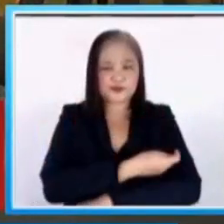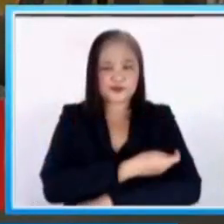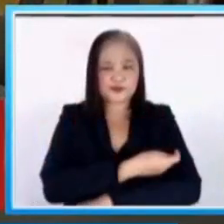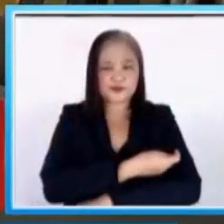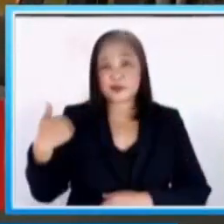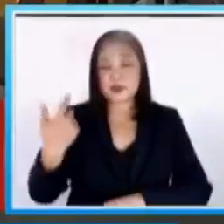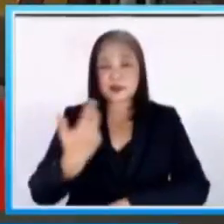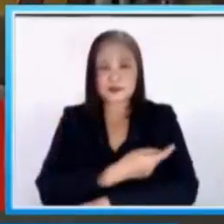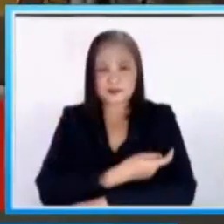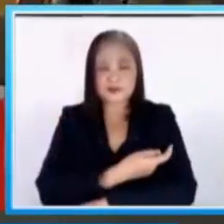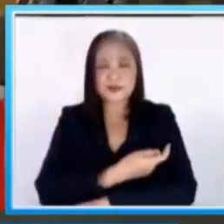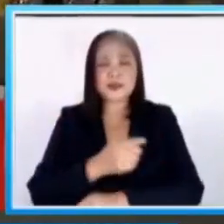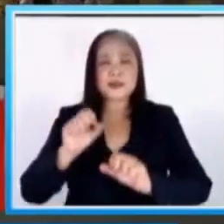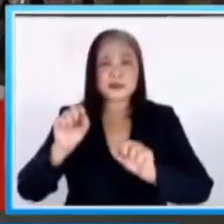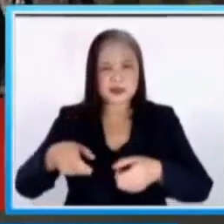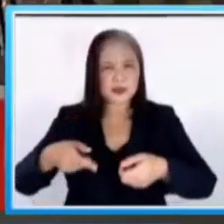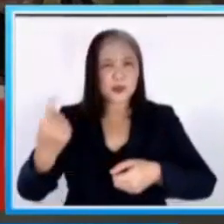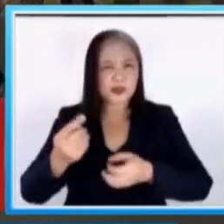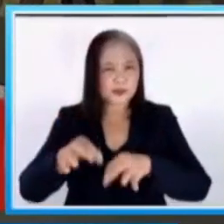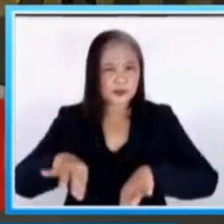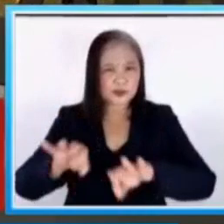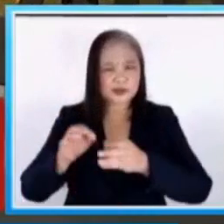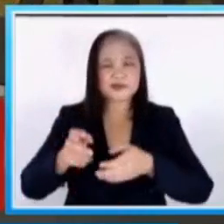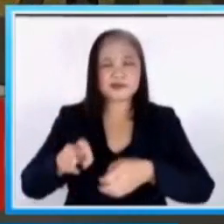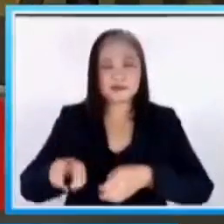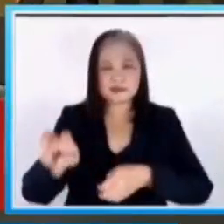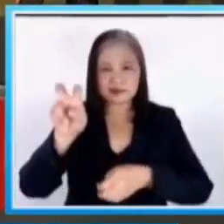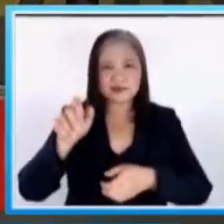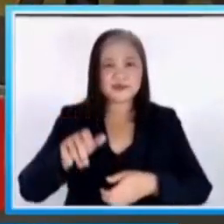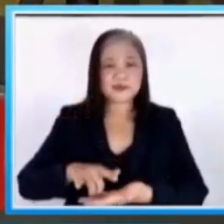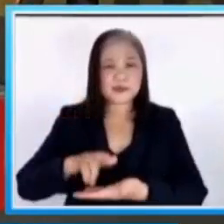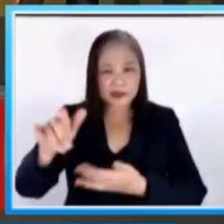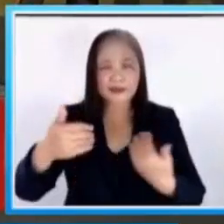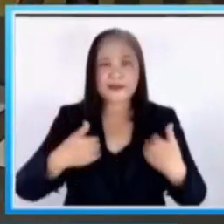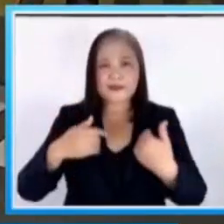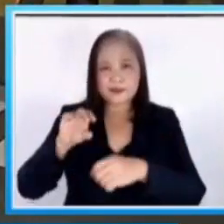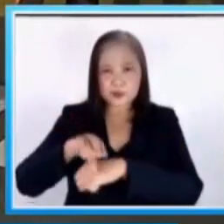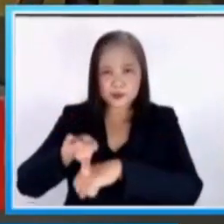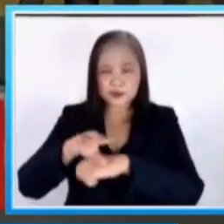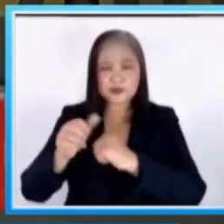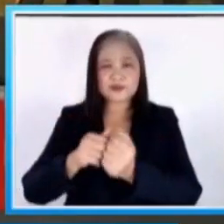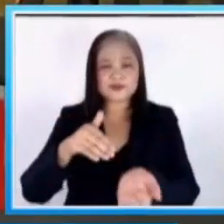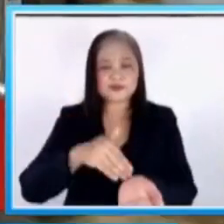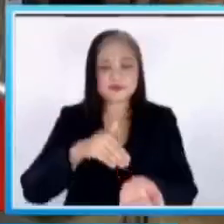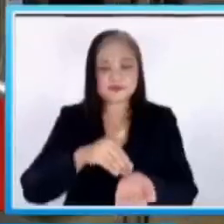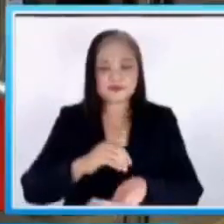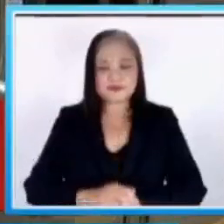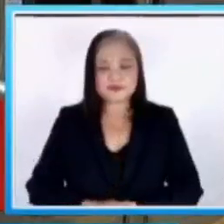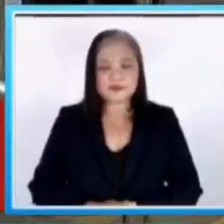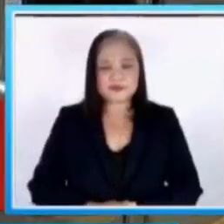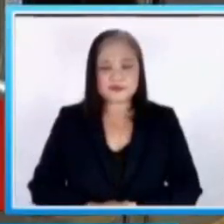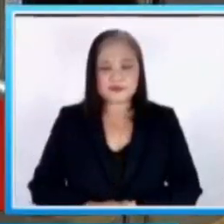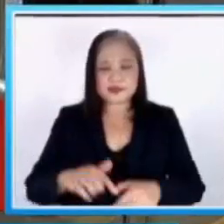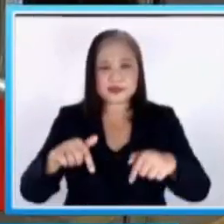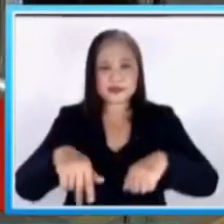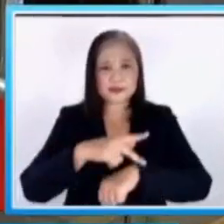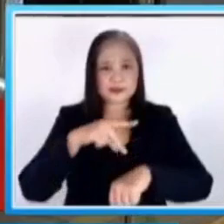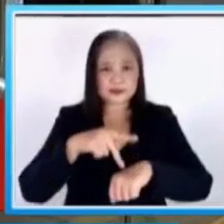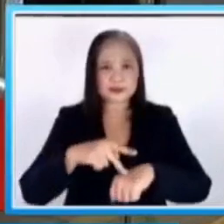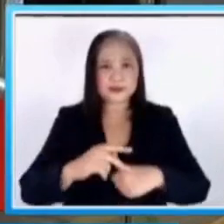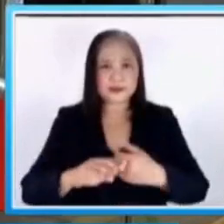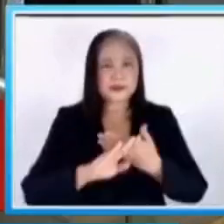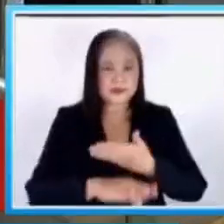biyahe ang pinapayagan at may konsultasyon dapat sa doktor. Dito naman po sa Pilipinas, nagbalik operasyon ang